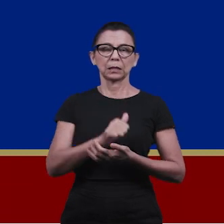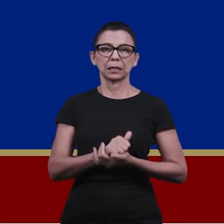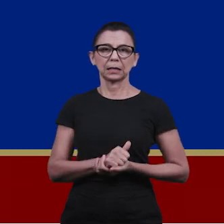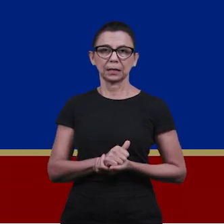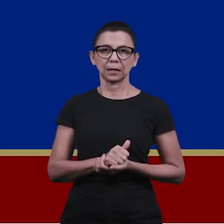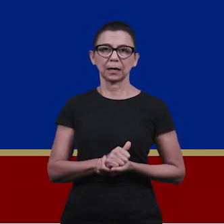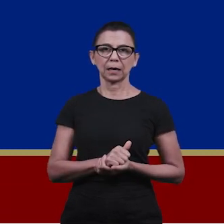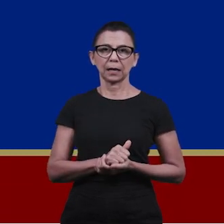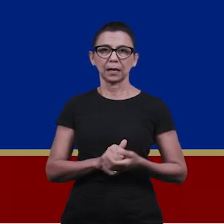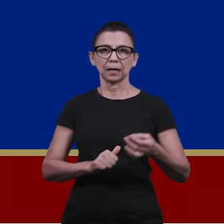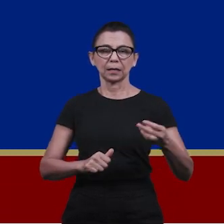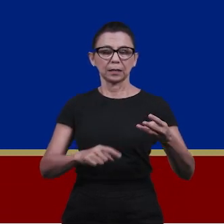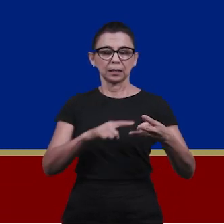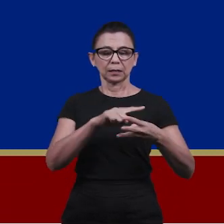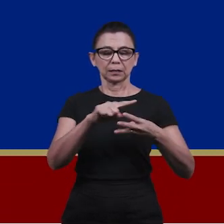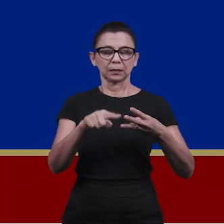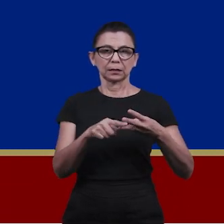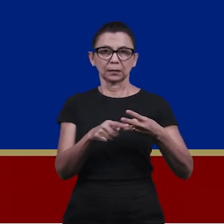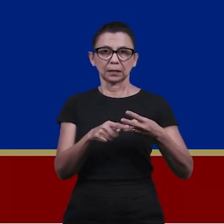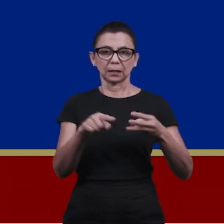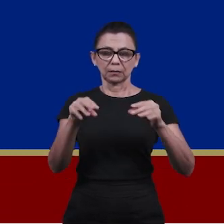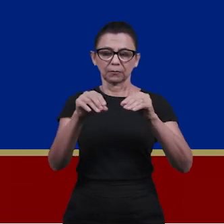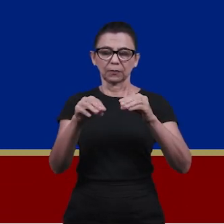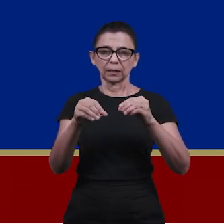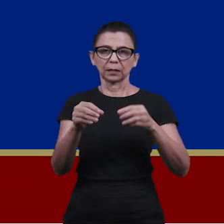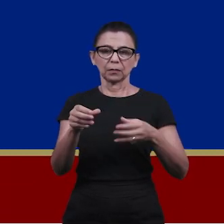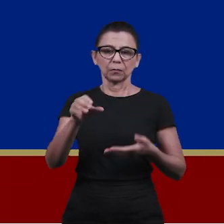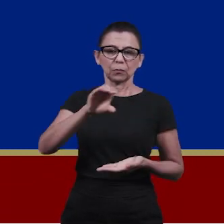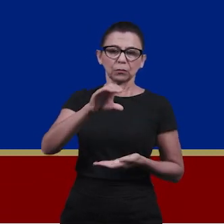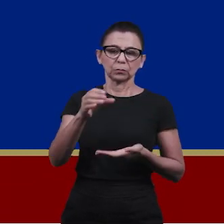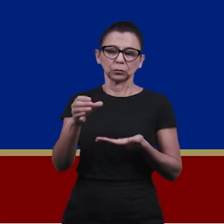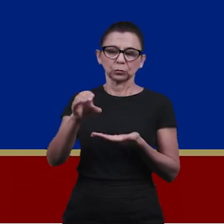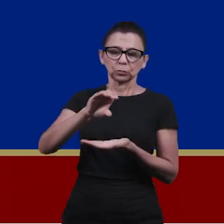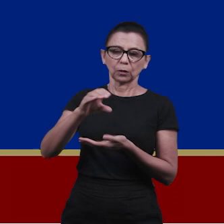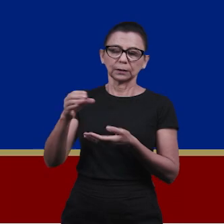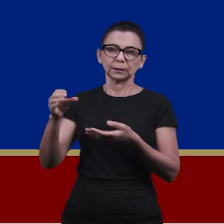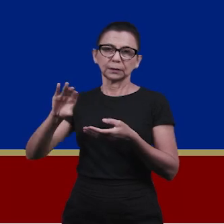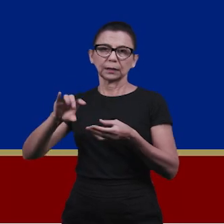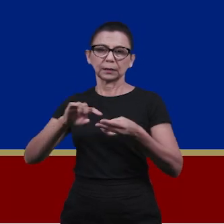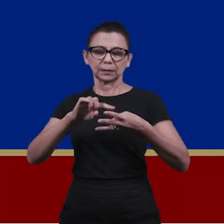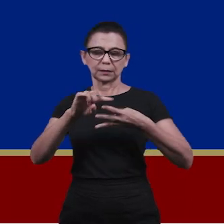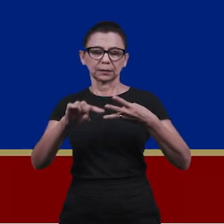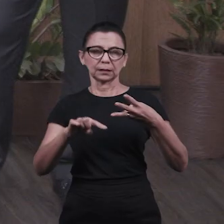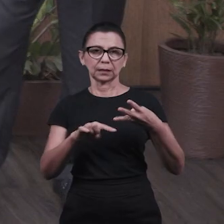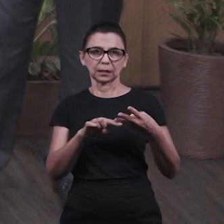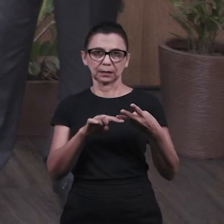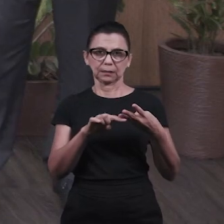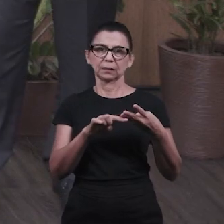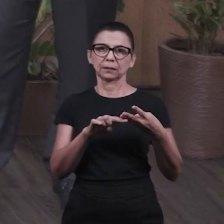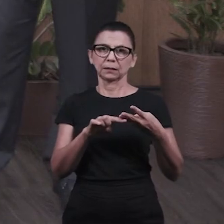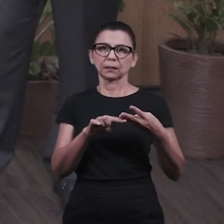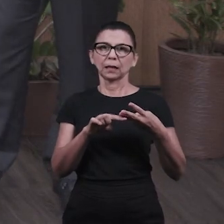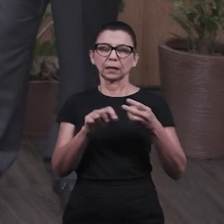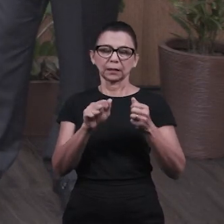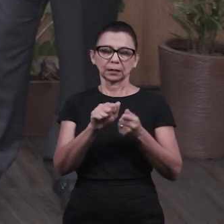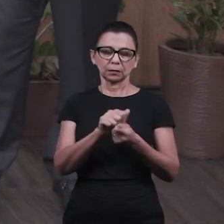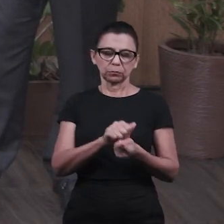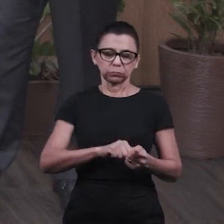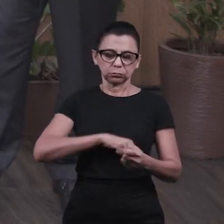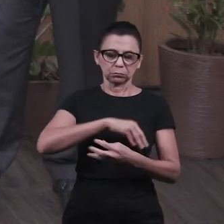rajoute à 3 mesures de farine jusqu'à ce que tout soit levé, c'est-à-dire